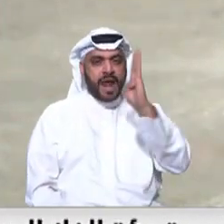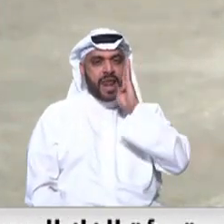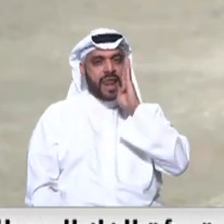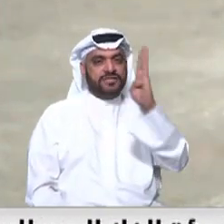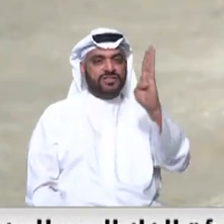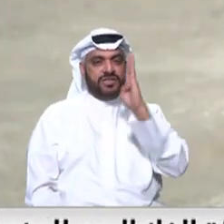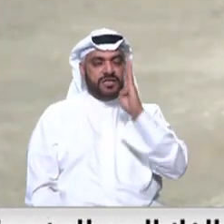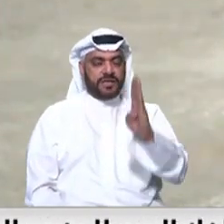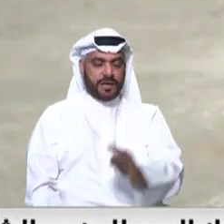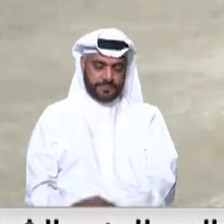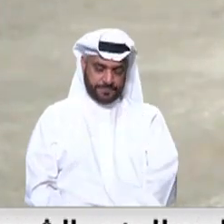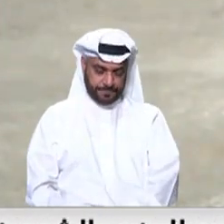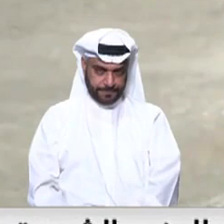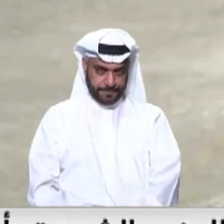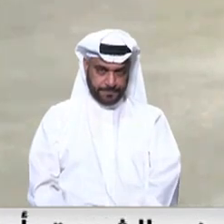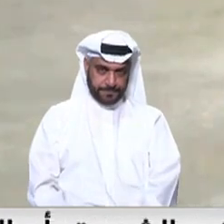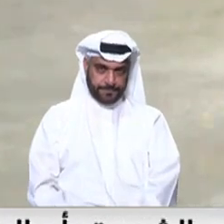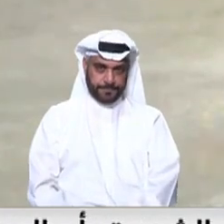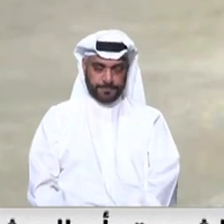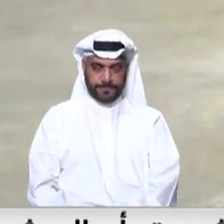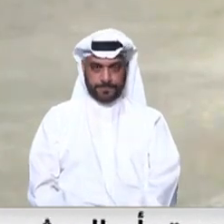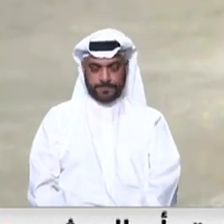امامي مقر المفوضيه الاوروبيه بروكسل